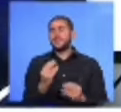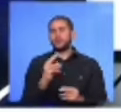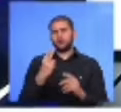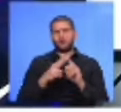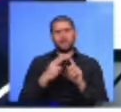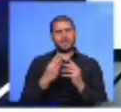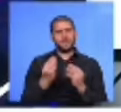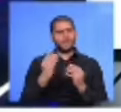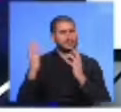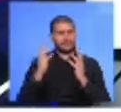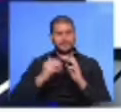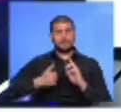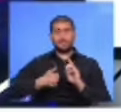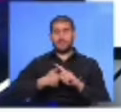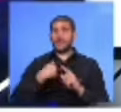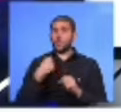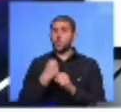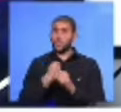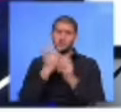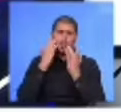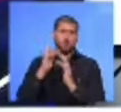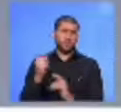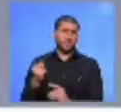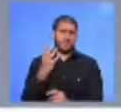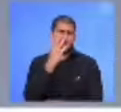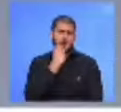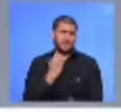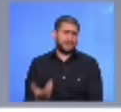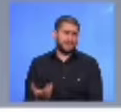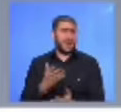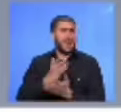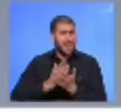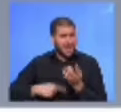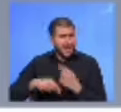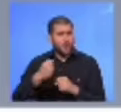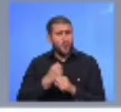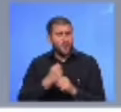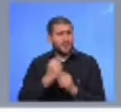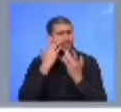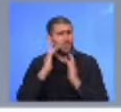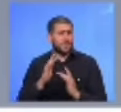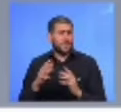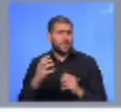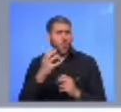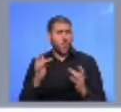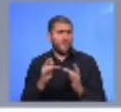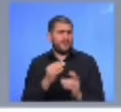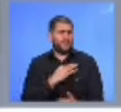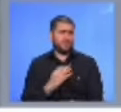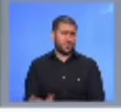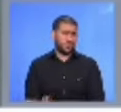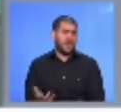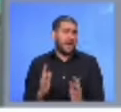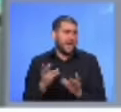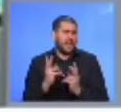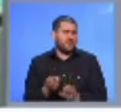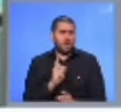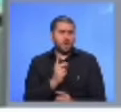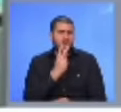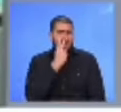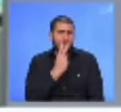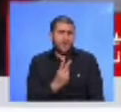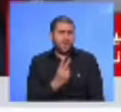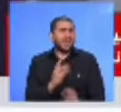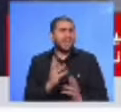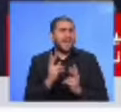אותי. אנחנו עובדים בשירות החמאס. חלקנו עובדים בשירות האויבים שלנו. ואיך אפשר שלא לראות את זה, ואיך אפשר